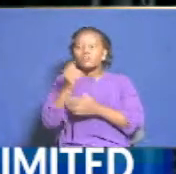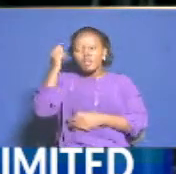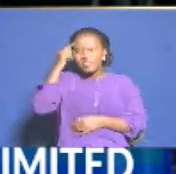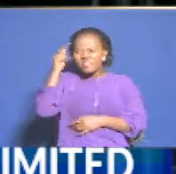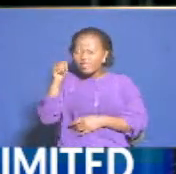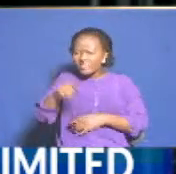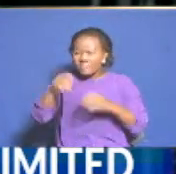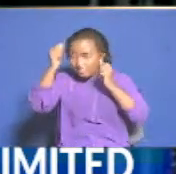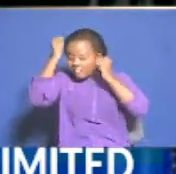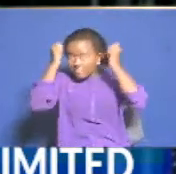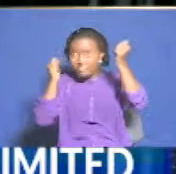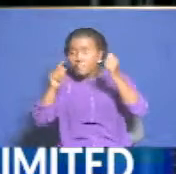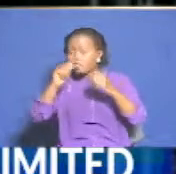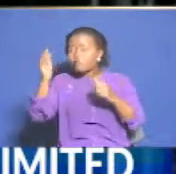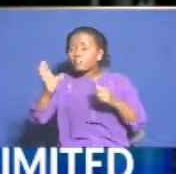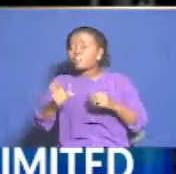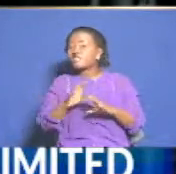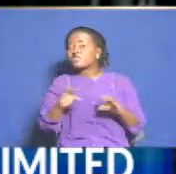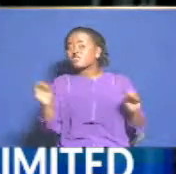wa Kenya?